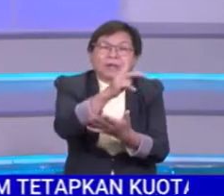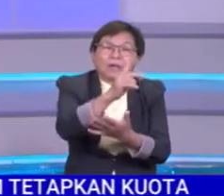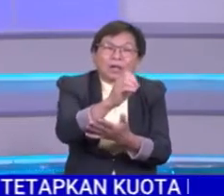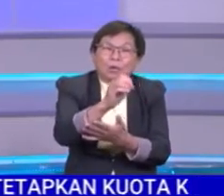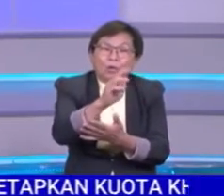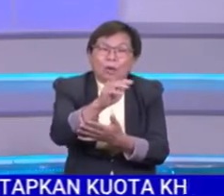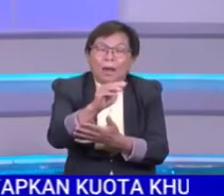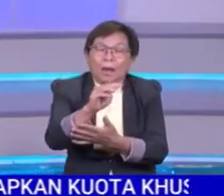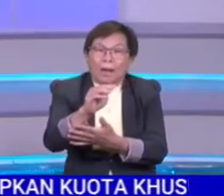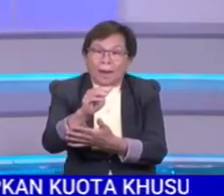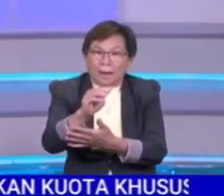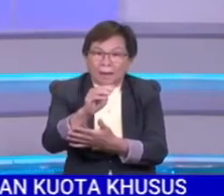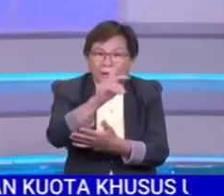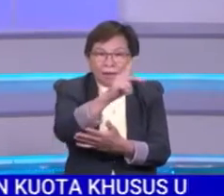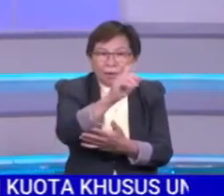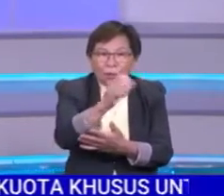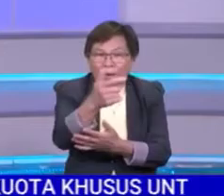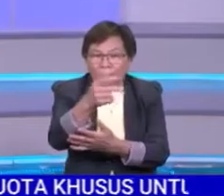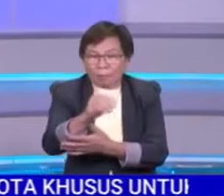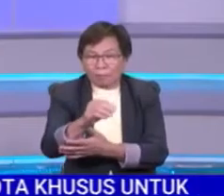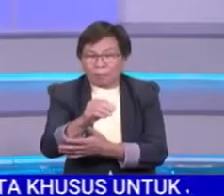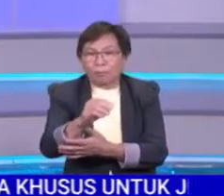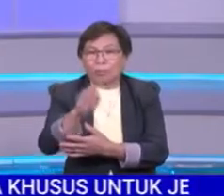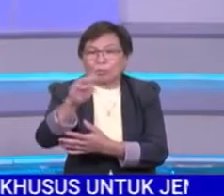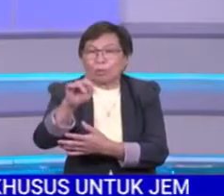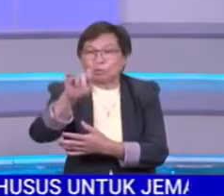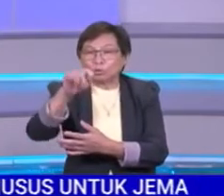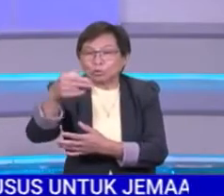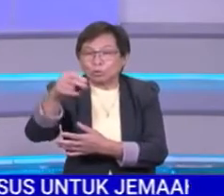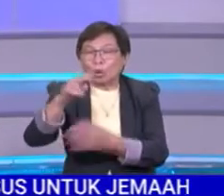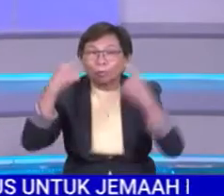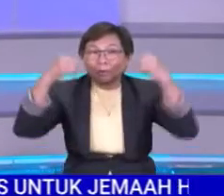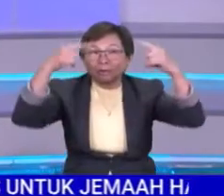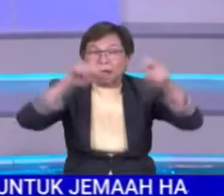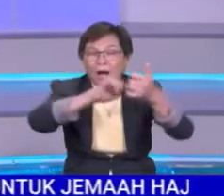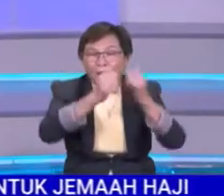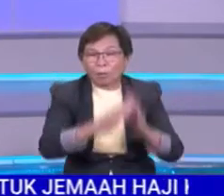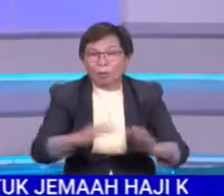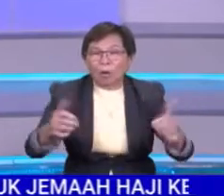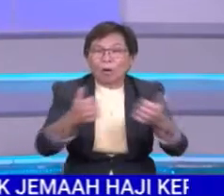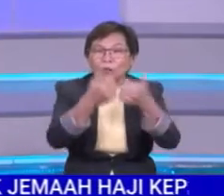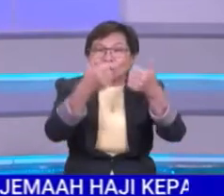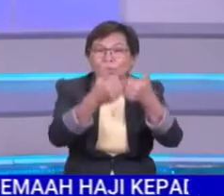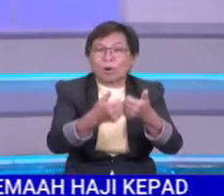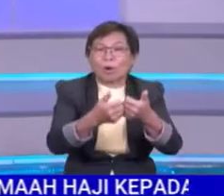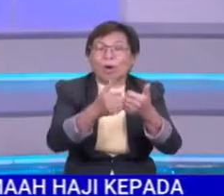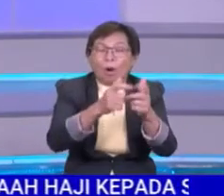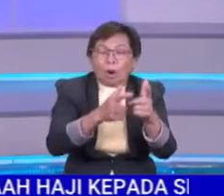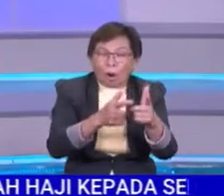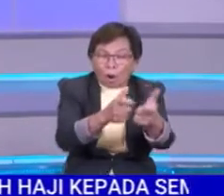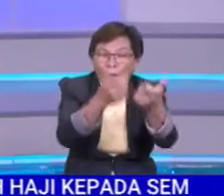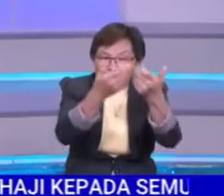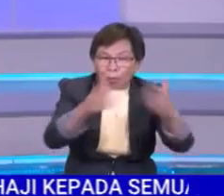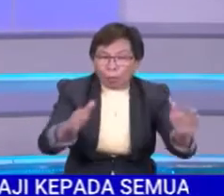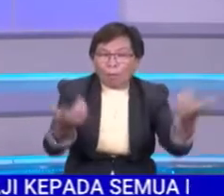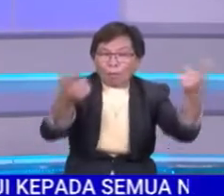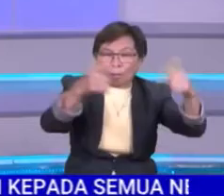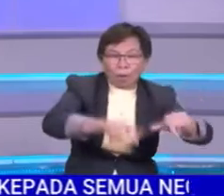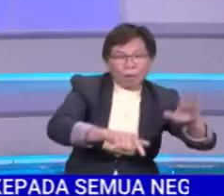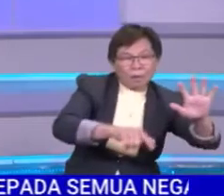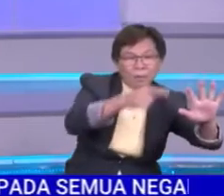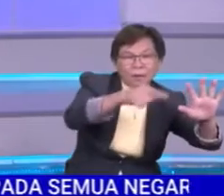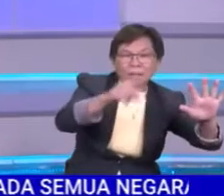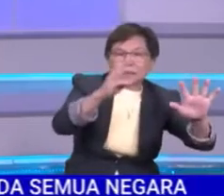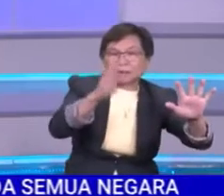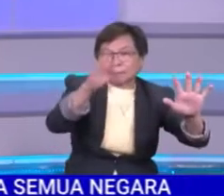SM mutu memaklumkan pihaknya hanya menerima pencapaian atlet di kejohanan olahraga terbuka kebangsaan yang berlangsung dari 5 hingga